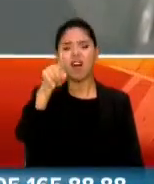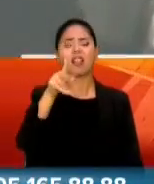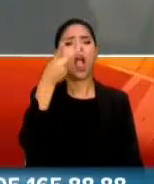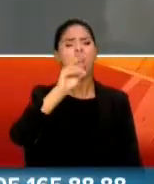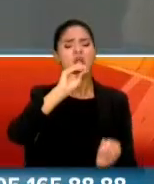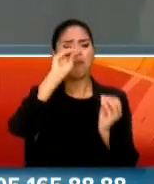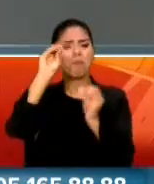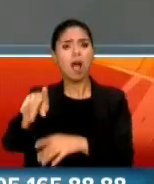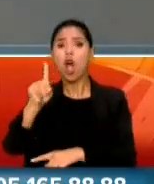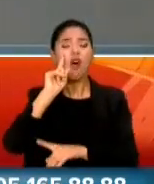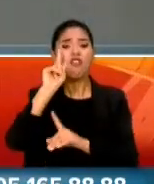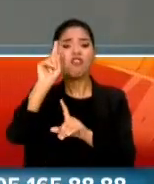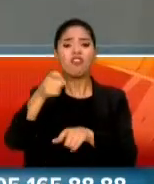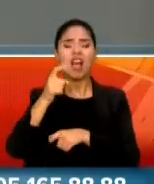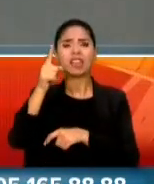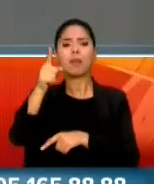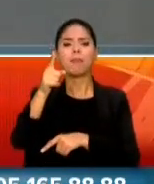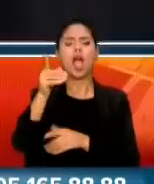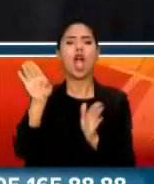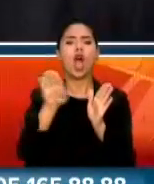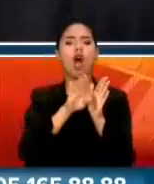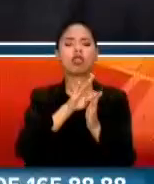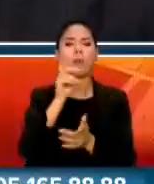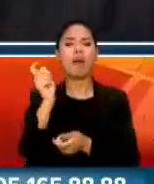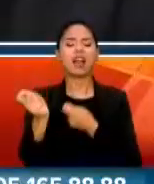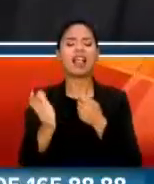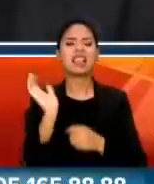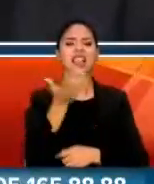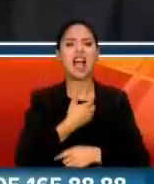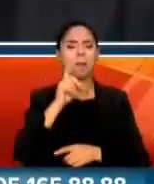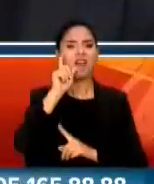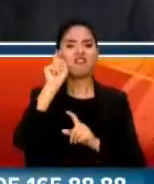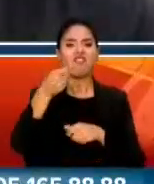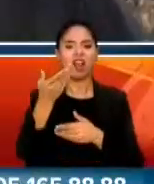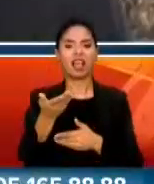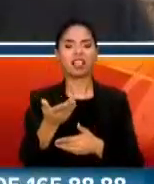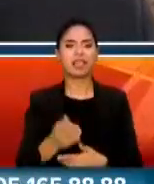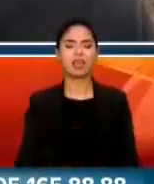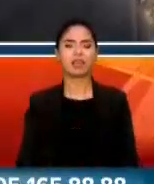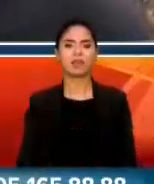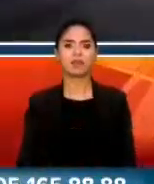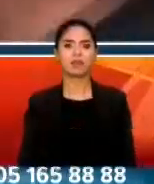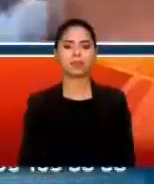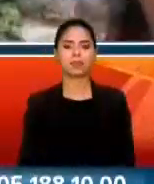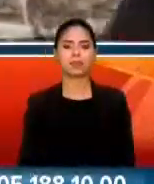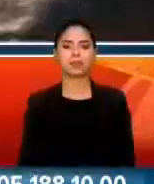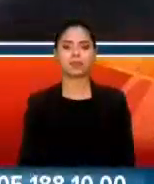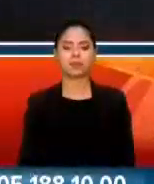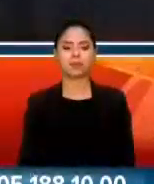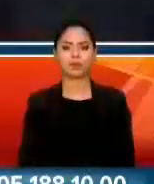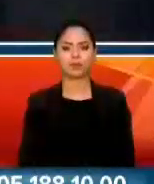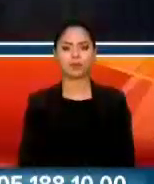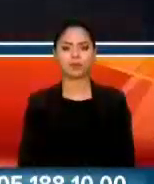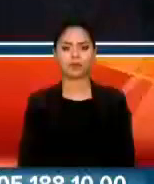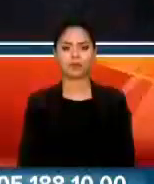edilmişti. Onu fark edense bir otopark işletmecisiydi. Arabayı getirdim buraya, park ettim idareten. Bir ağlama sesi geldi. Bir baktım şu